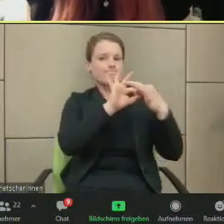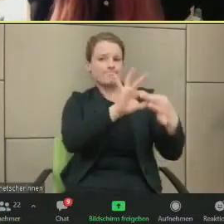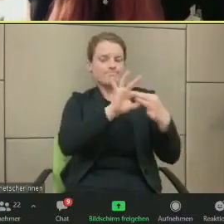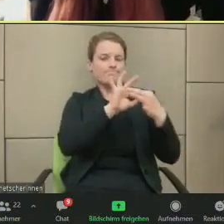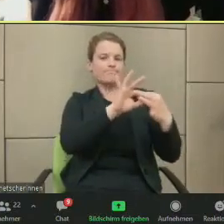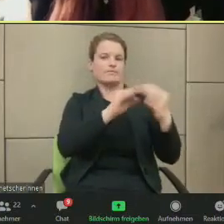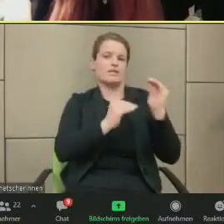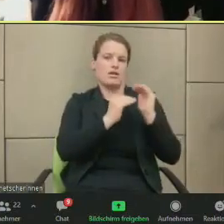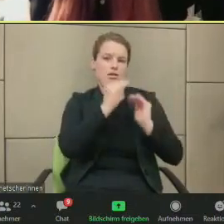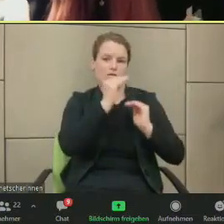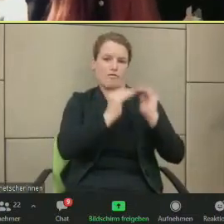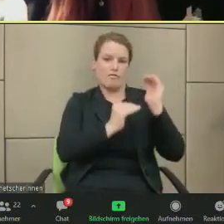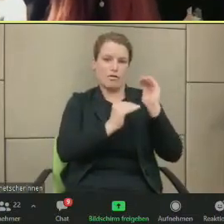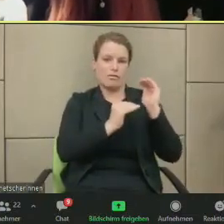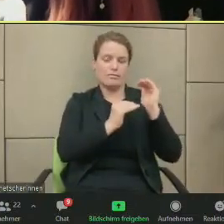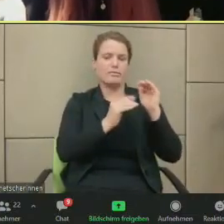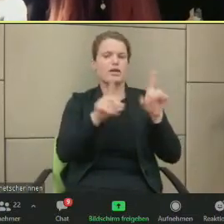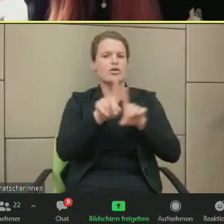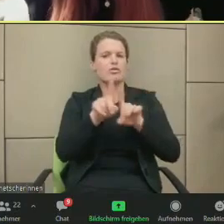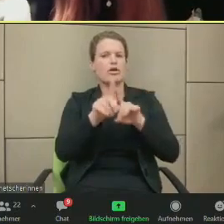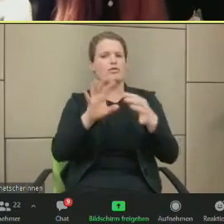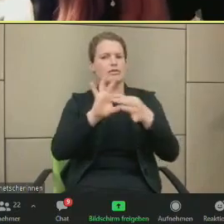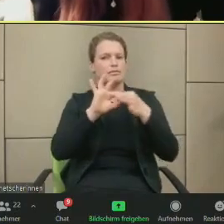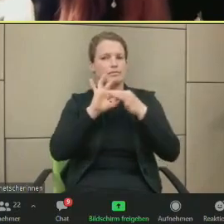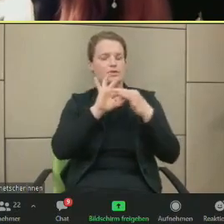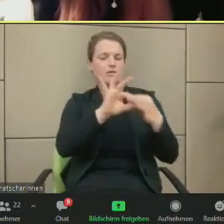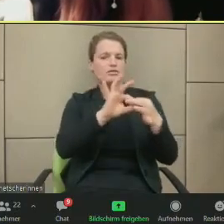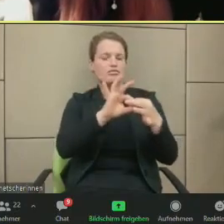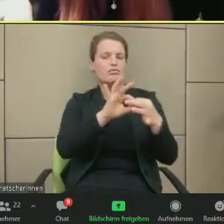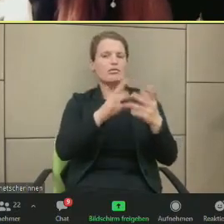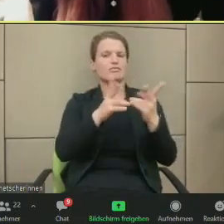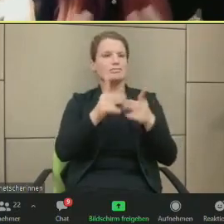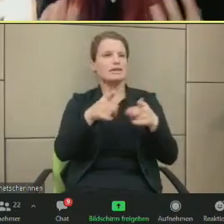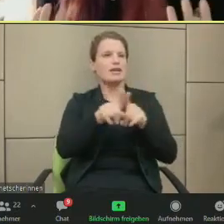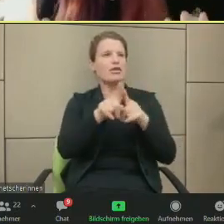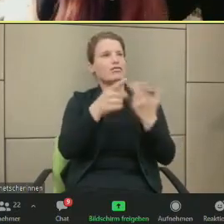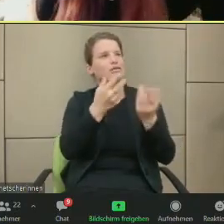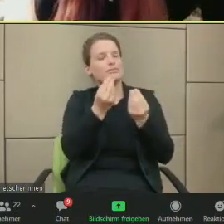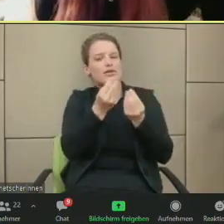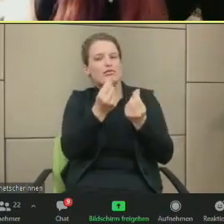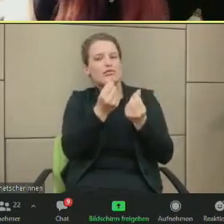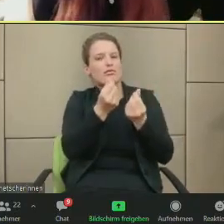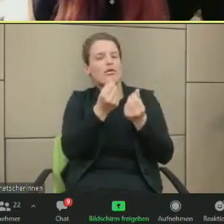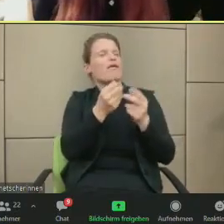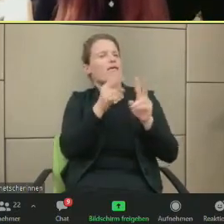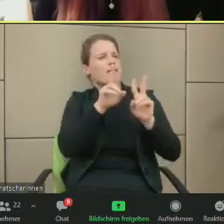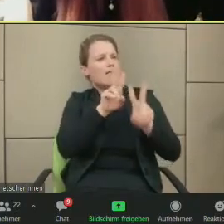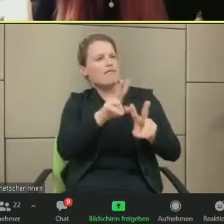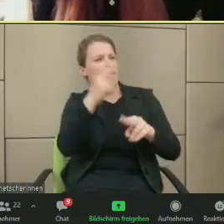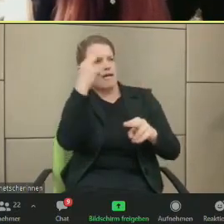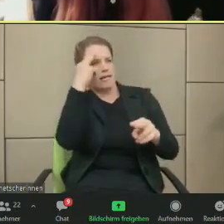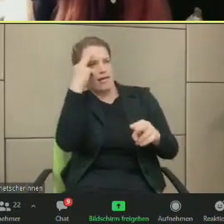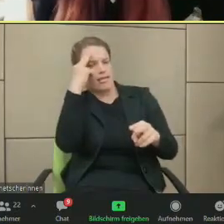Beziehungen kann man auch sehr viel erreichen, dieser persönliche Bezug. Und diese Authentizität